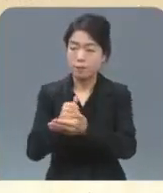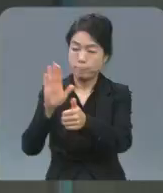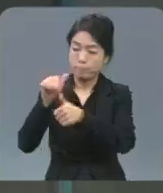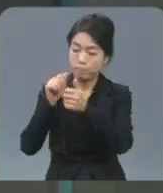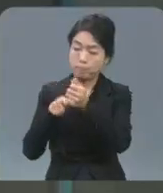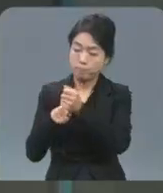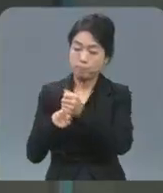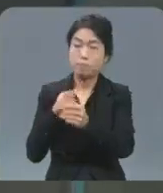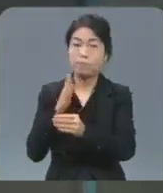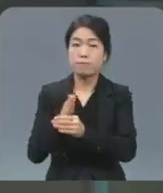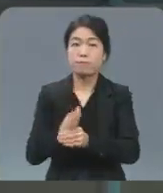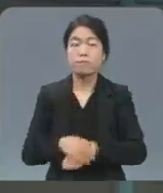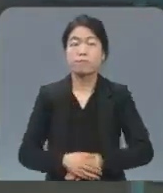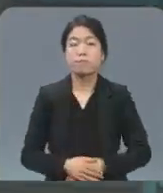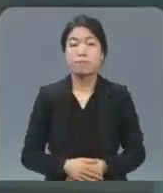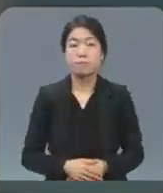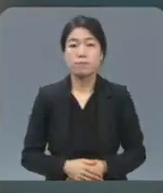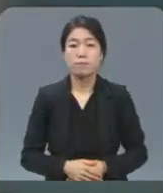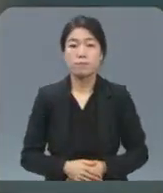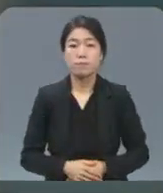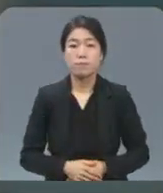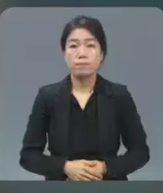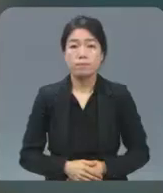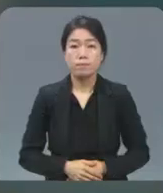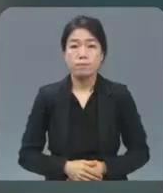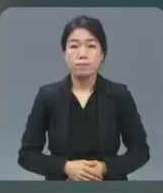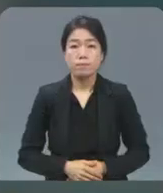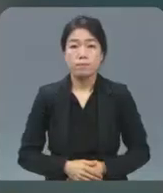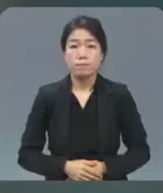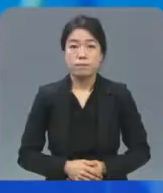있습니다. KBS 뉴스 김혜린입니다.